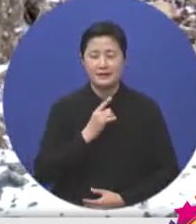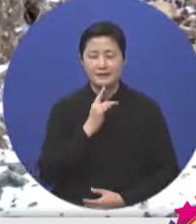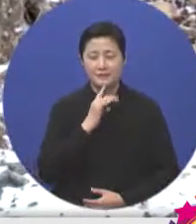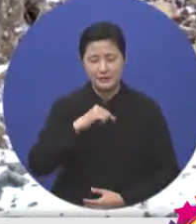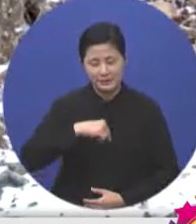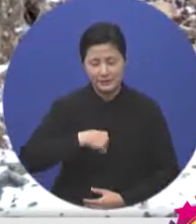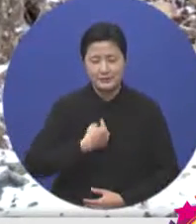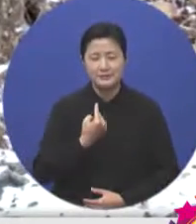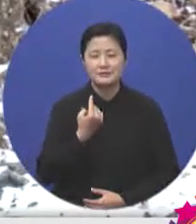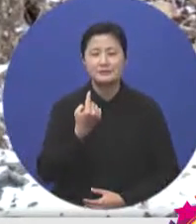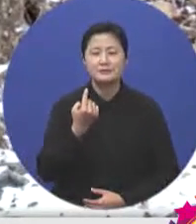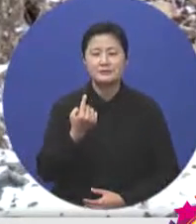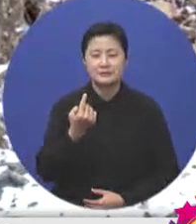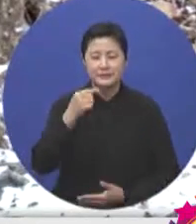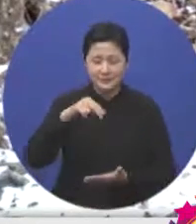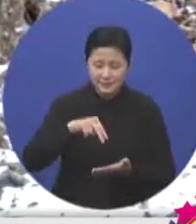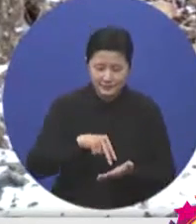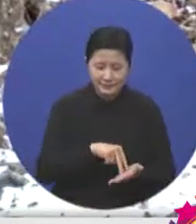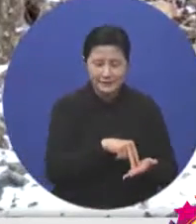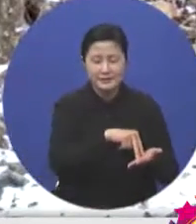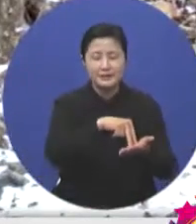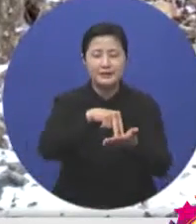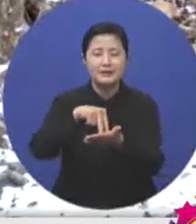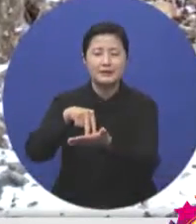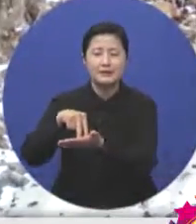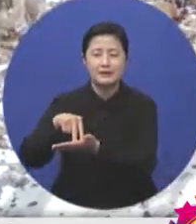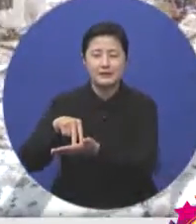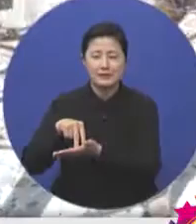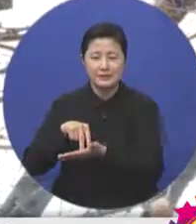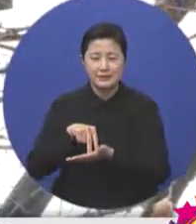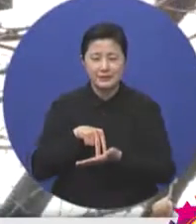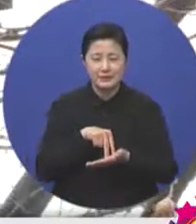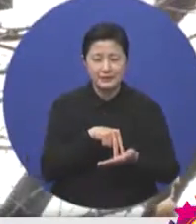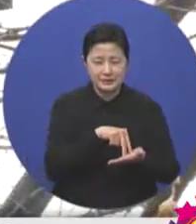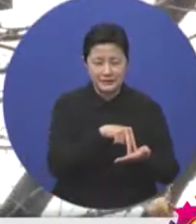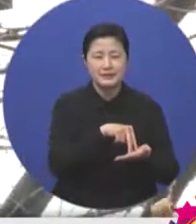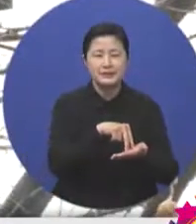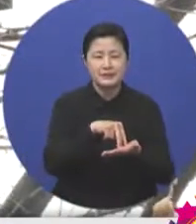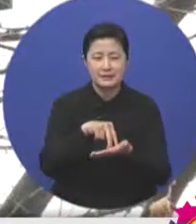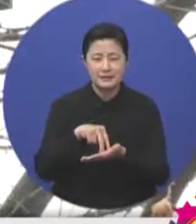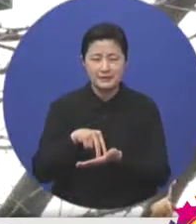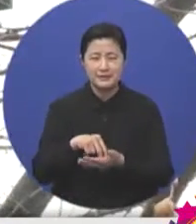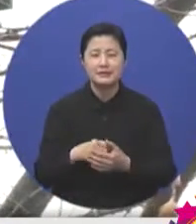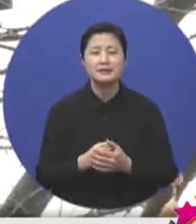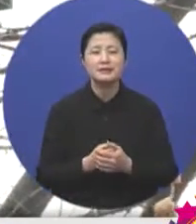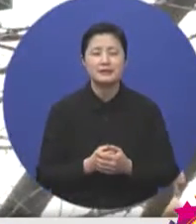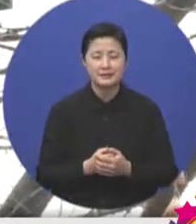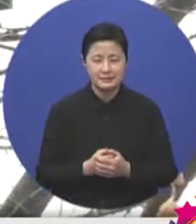나만 혼자 외로이